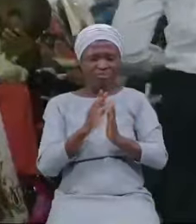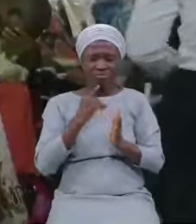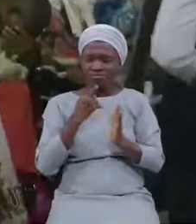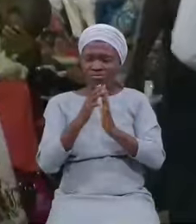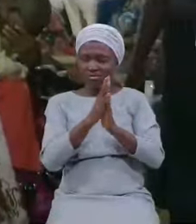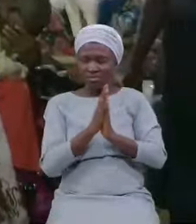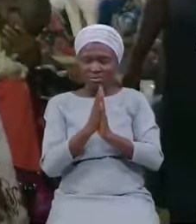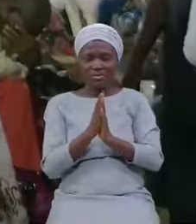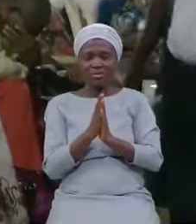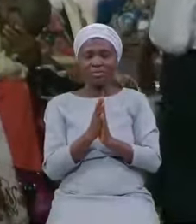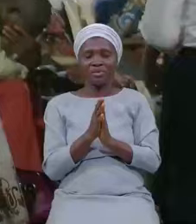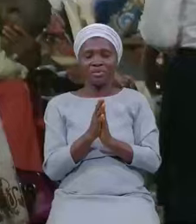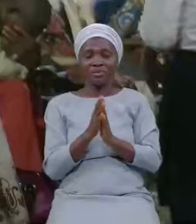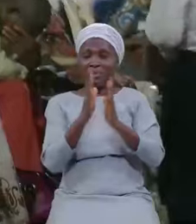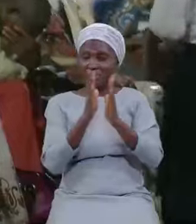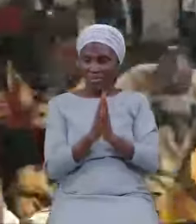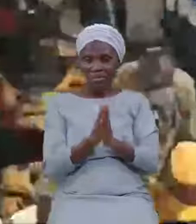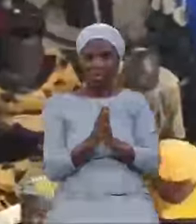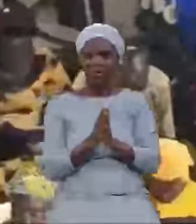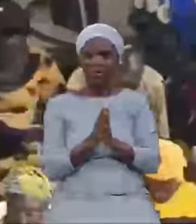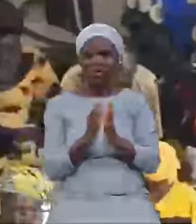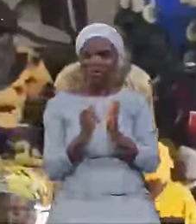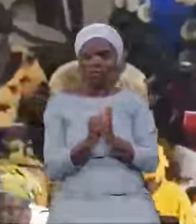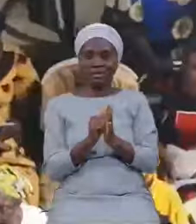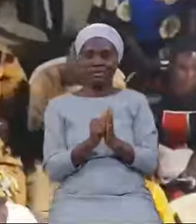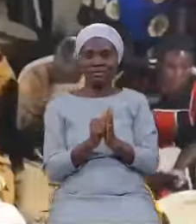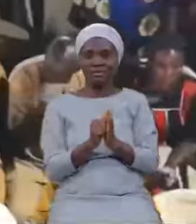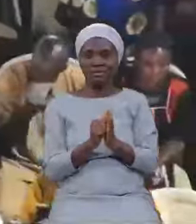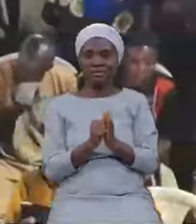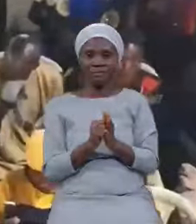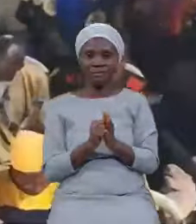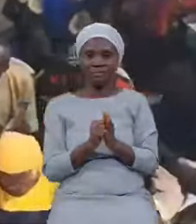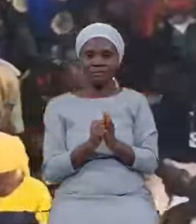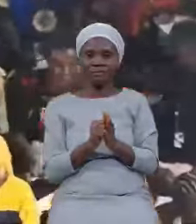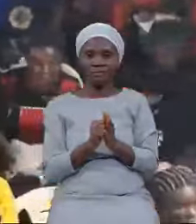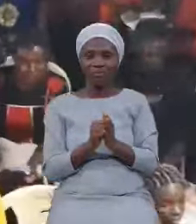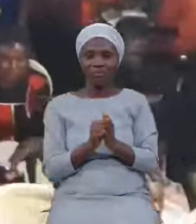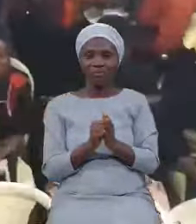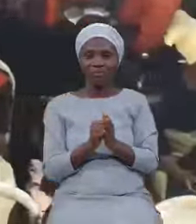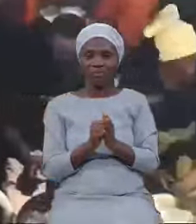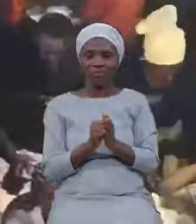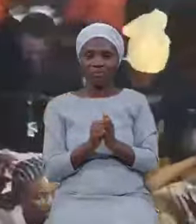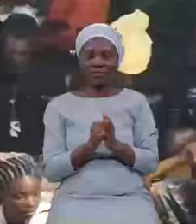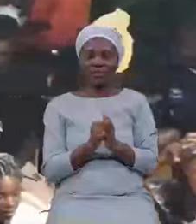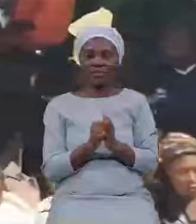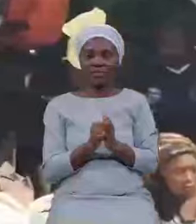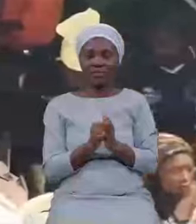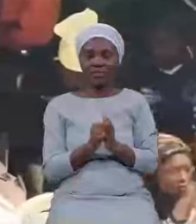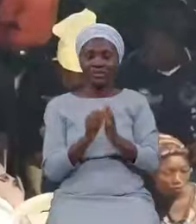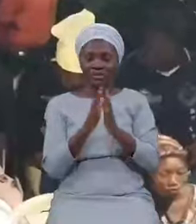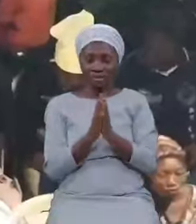pour que cet agneau, pour notre salut et satisfaction, va vous visiter ce soir.